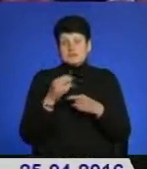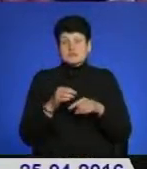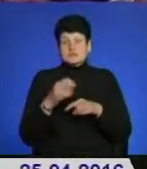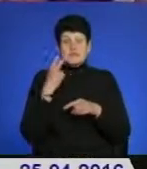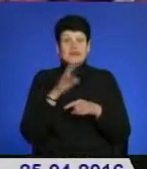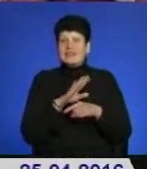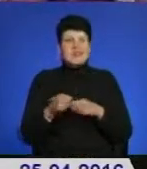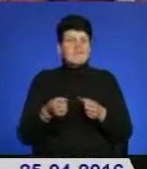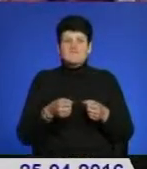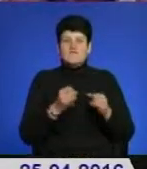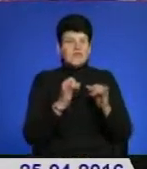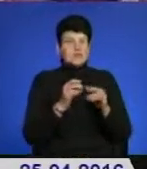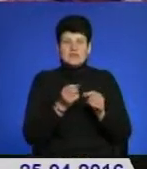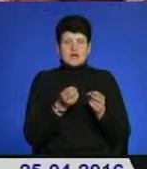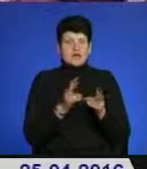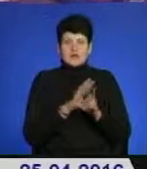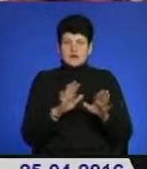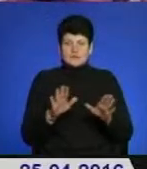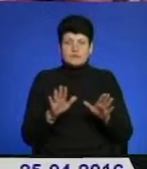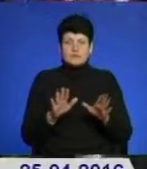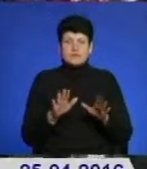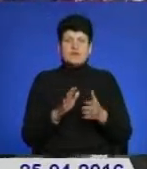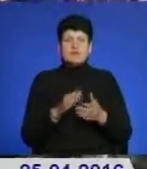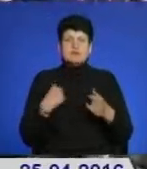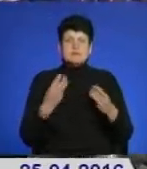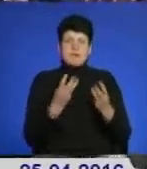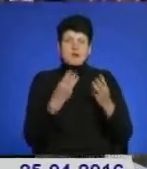не викидаємо на смітник, ми її спалюємо. Це